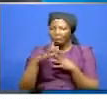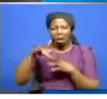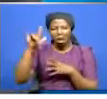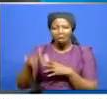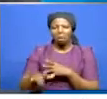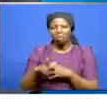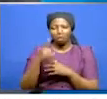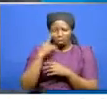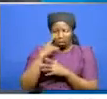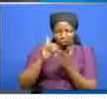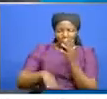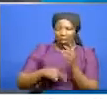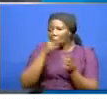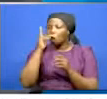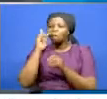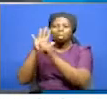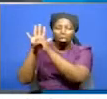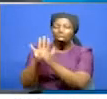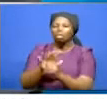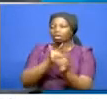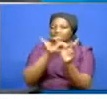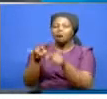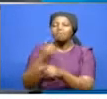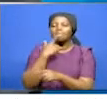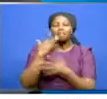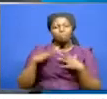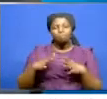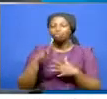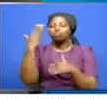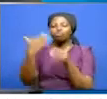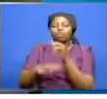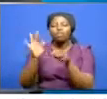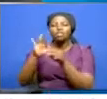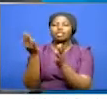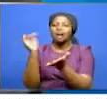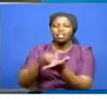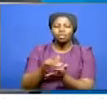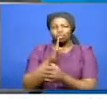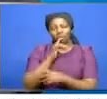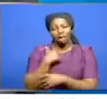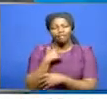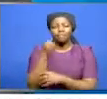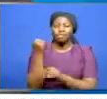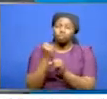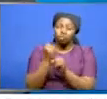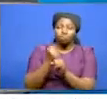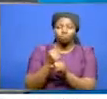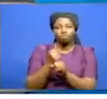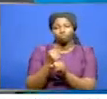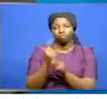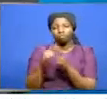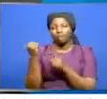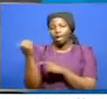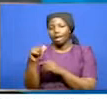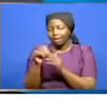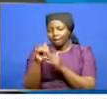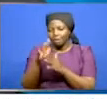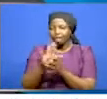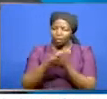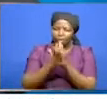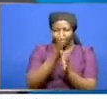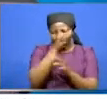amekataa, ametokezea, amemwambia tuache. So kuna kazi ya kufanya kwa kiongozi yeyote bila kujidanganya ama bila kudanganya